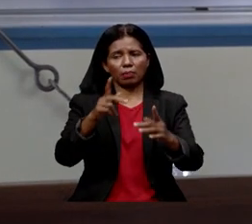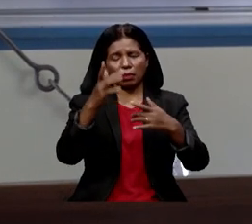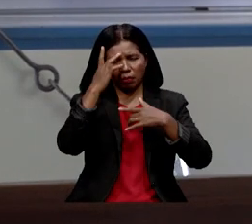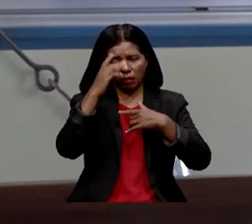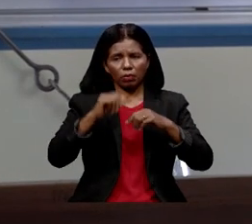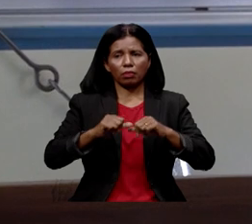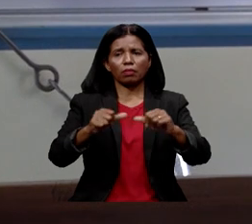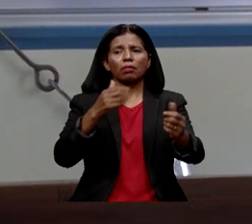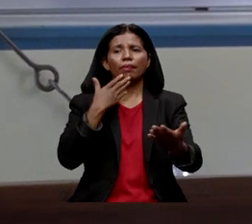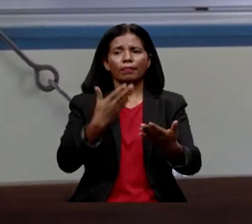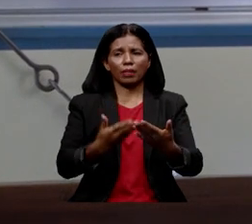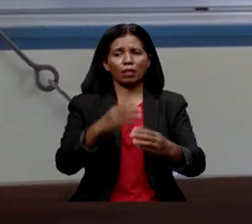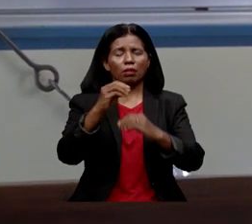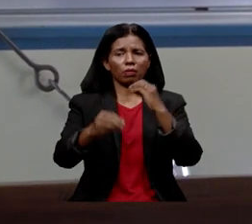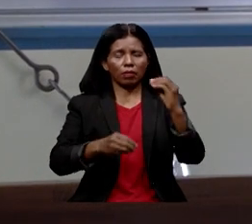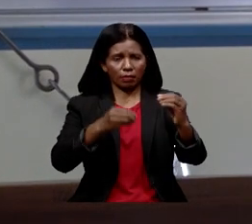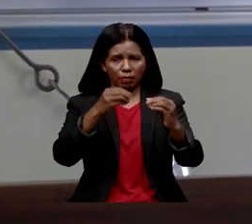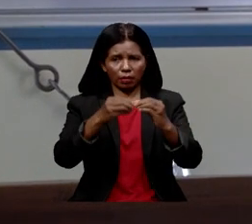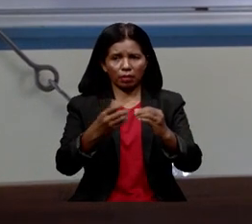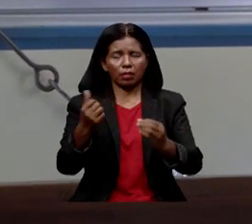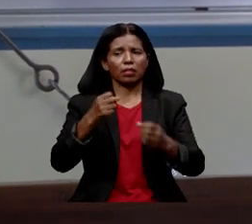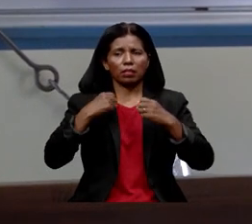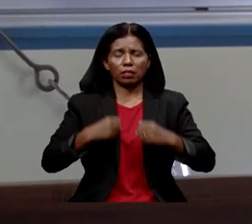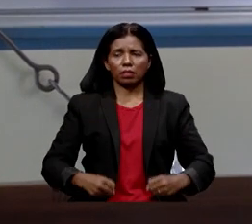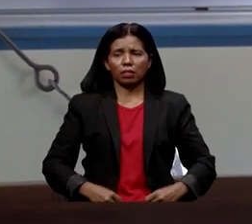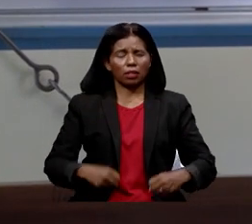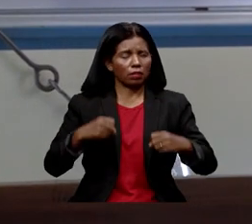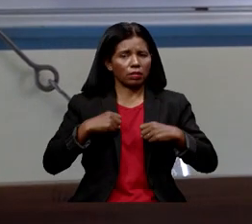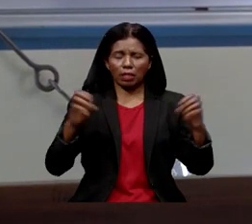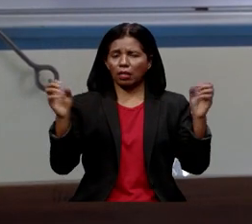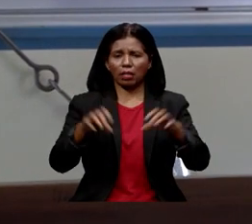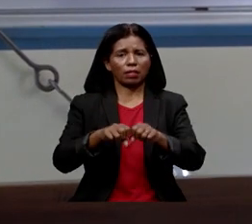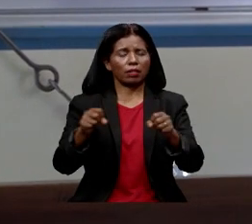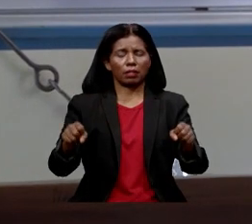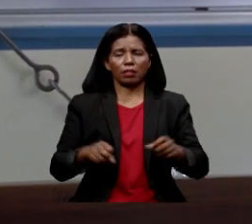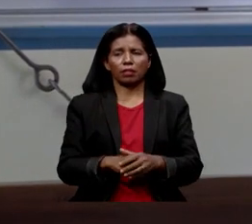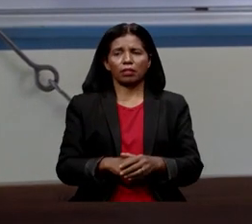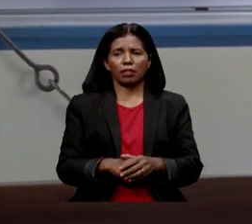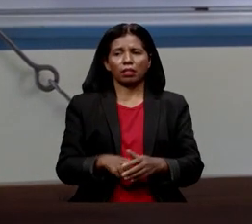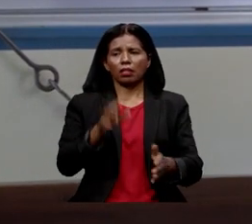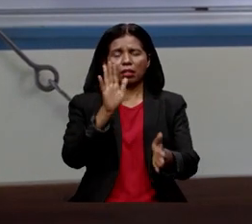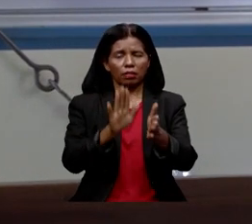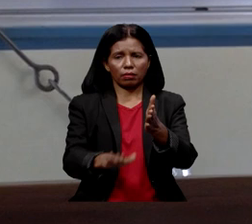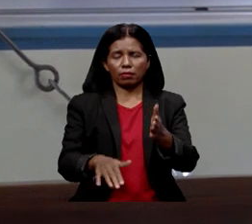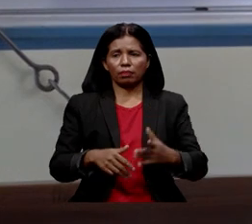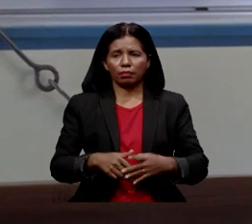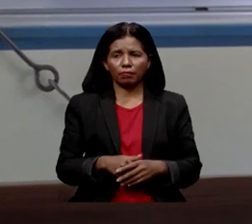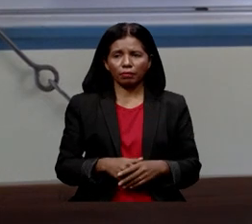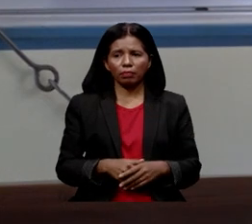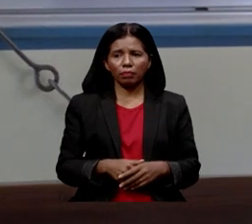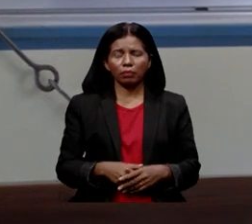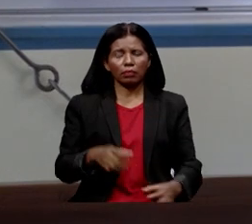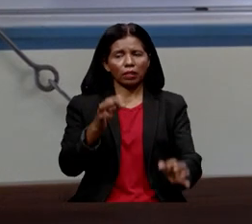o hela le significa katak saudi la rahum saudi la kolapso